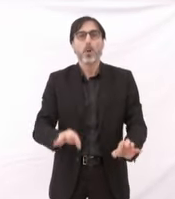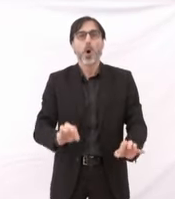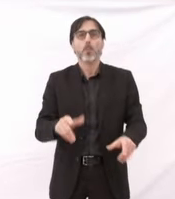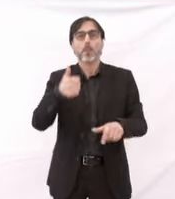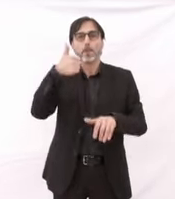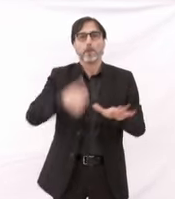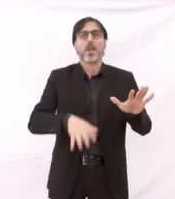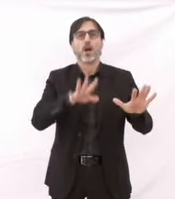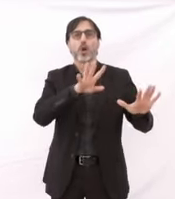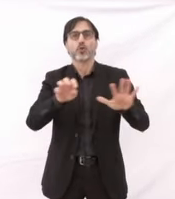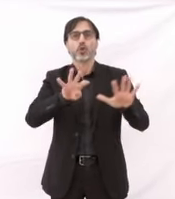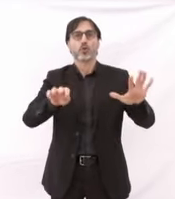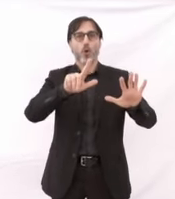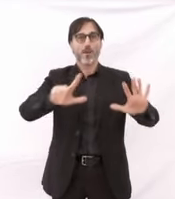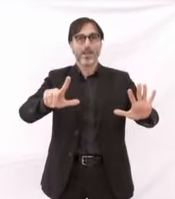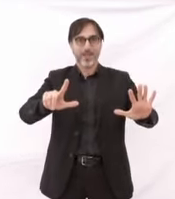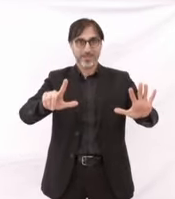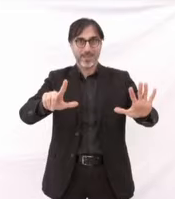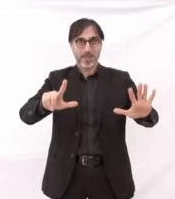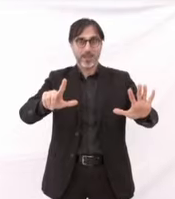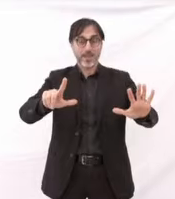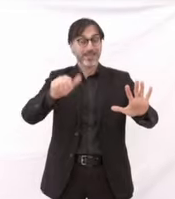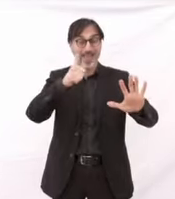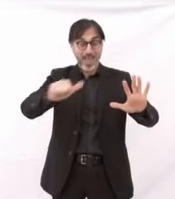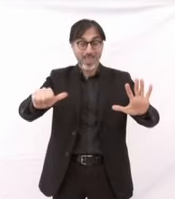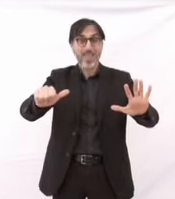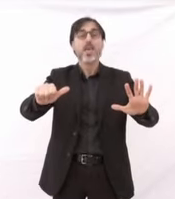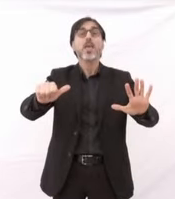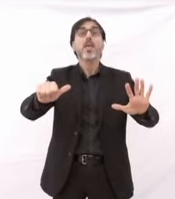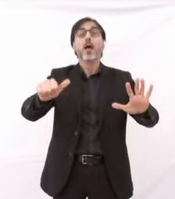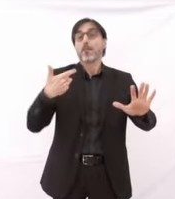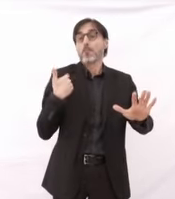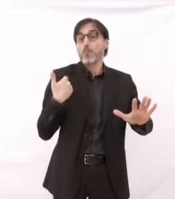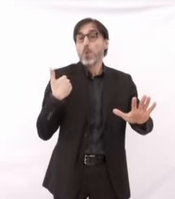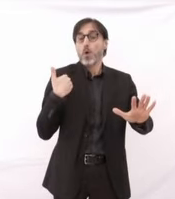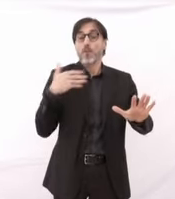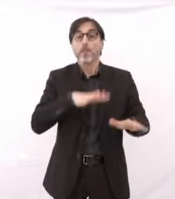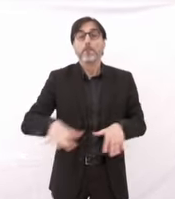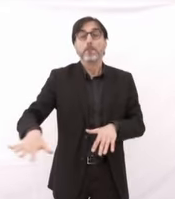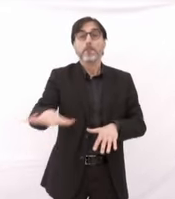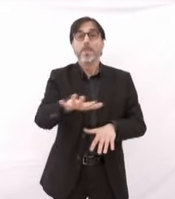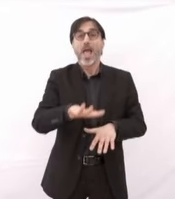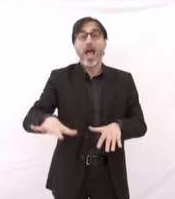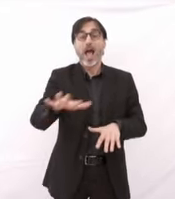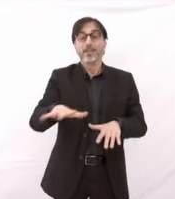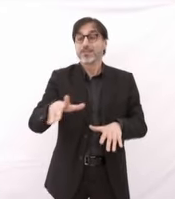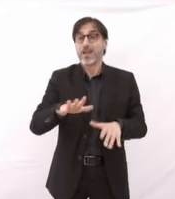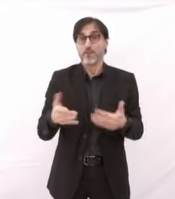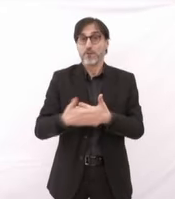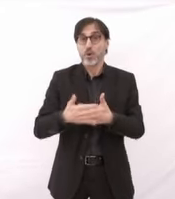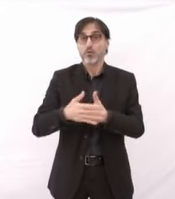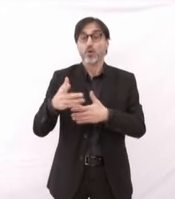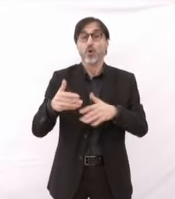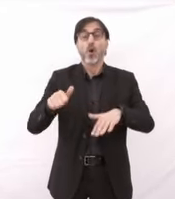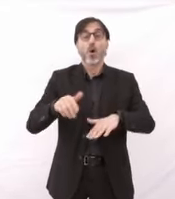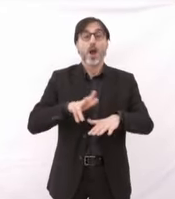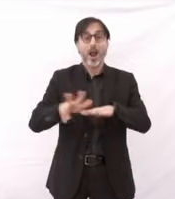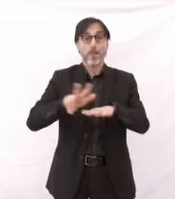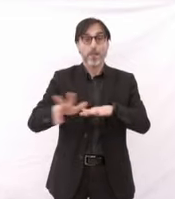nel 1996, a pochi passi da qui, proprio nella piazza del Campidoglio. E